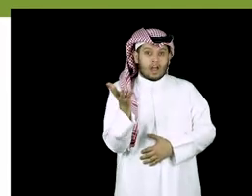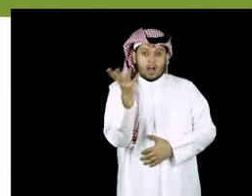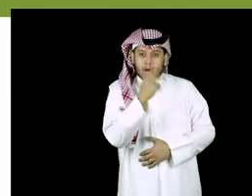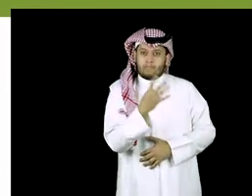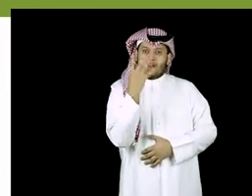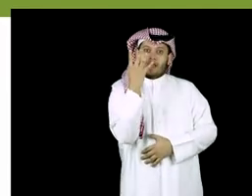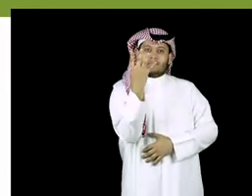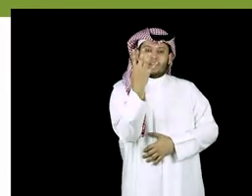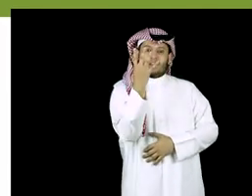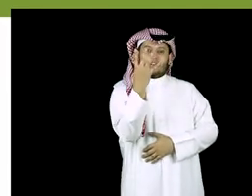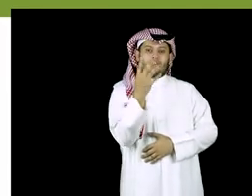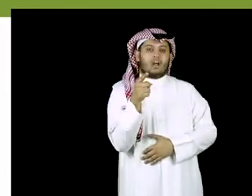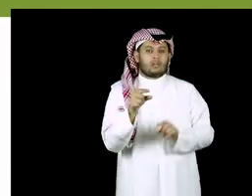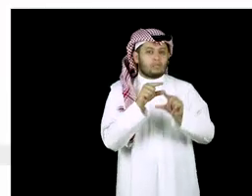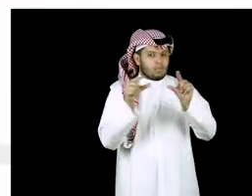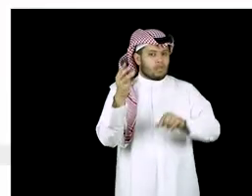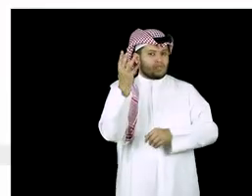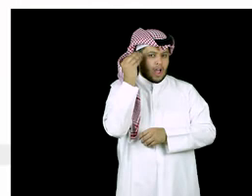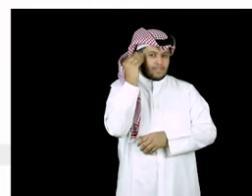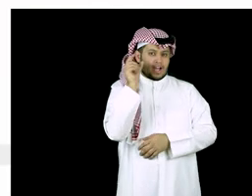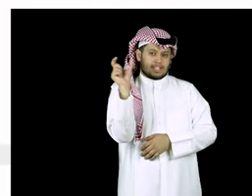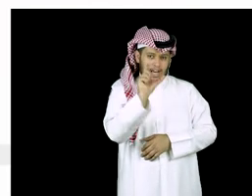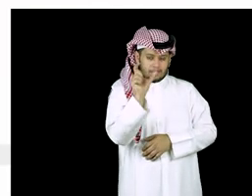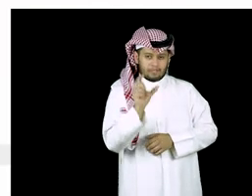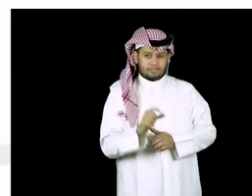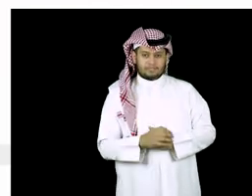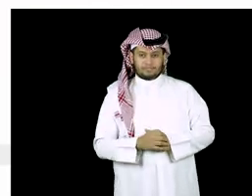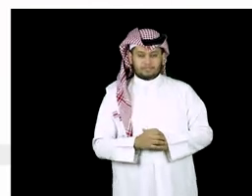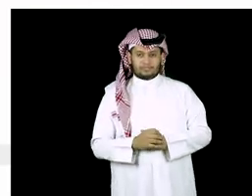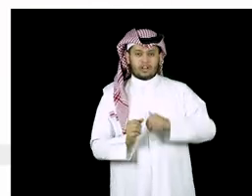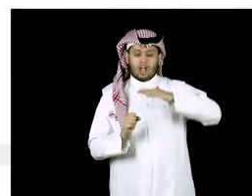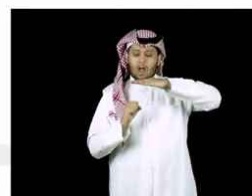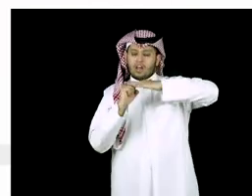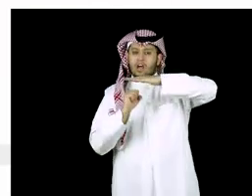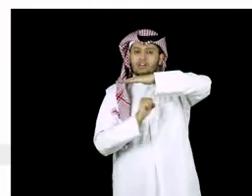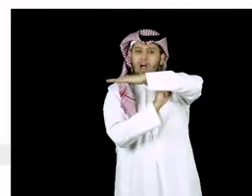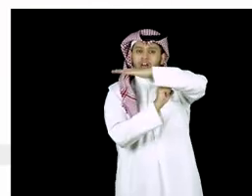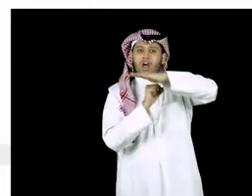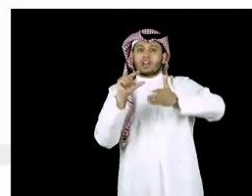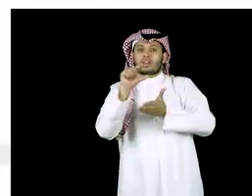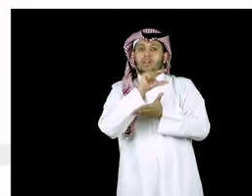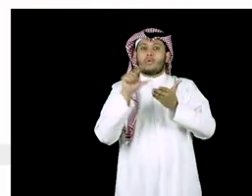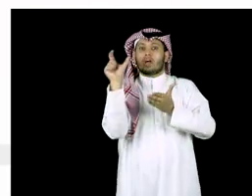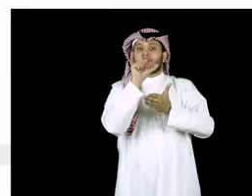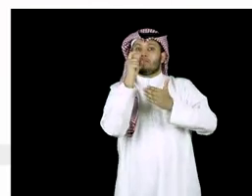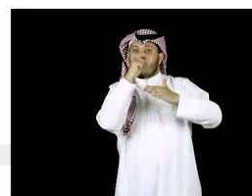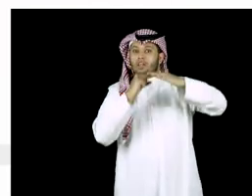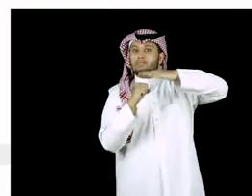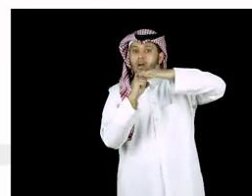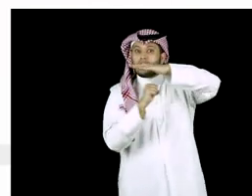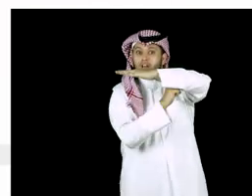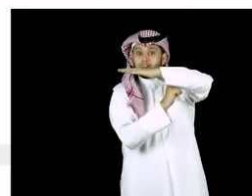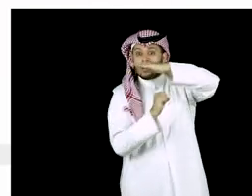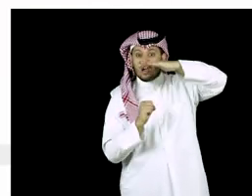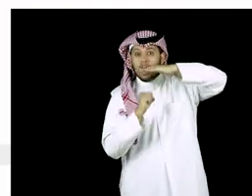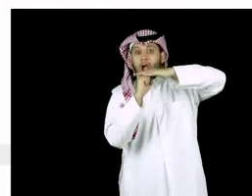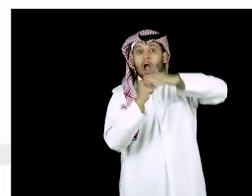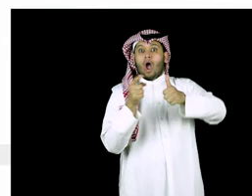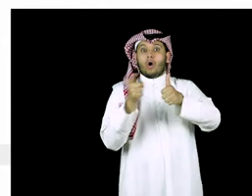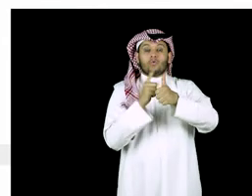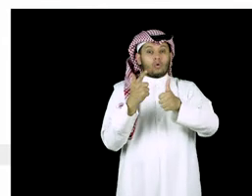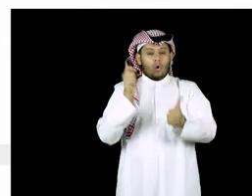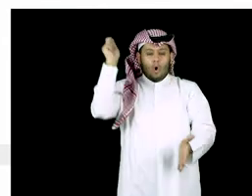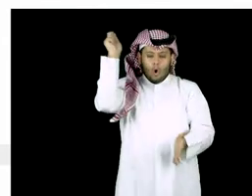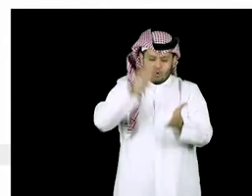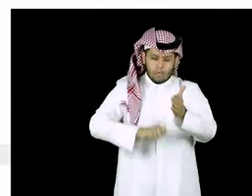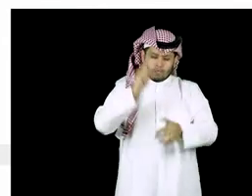الرابعة من الثقافة الإسلامية. أركان الدولة الإسلامية: الركن الأول الحكم بما